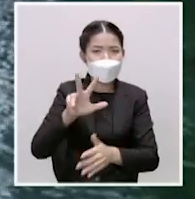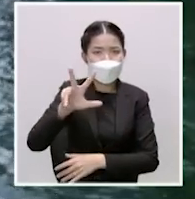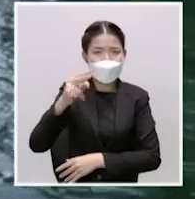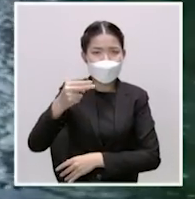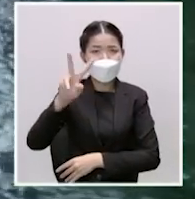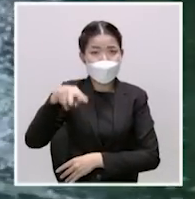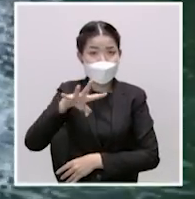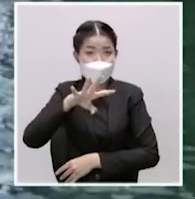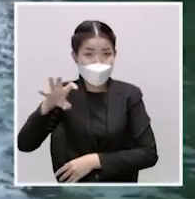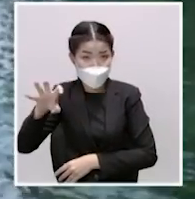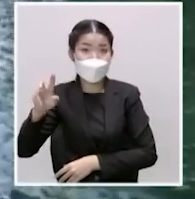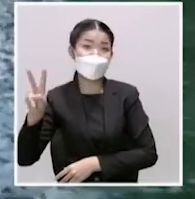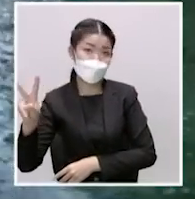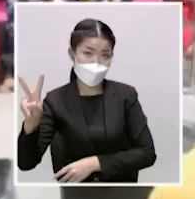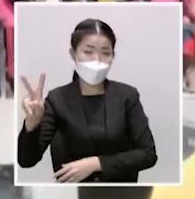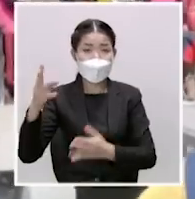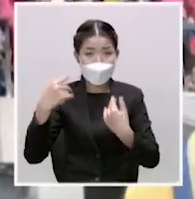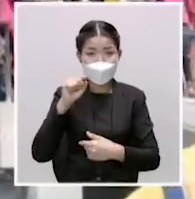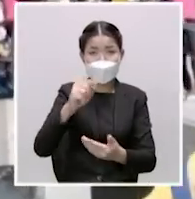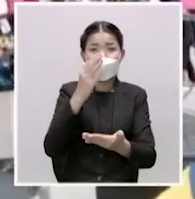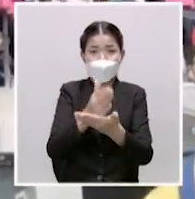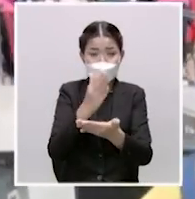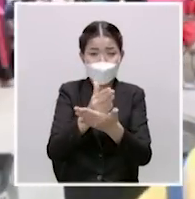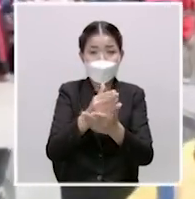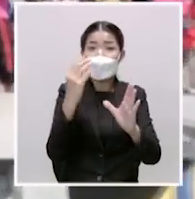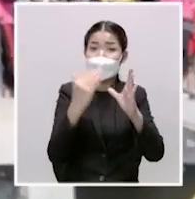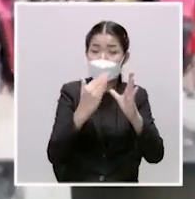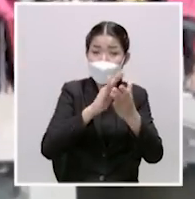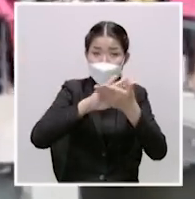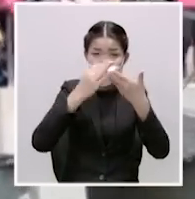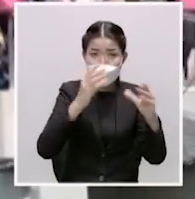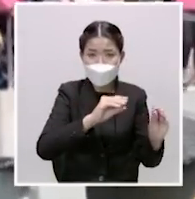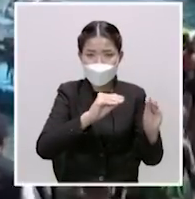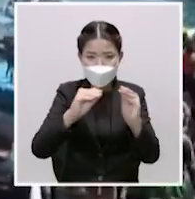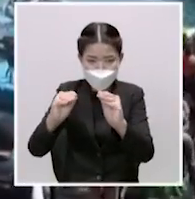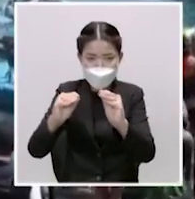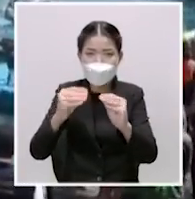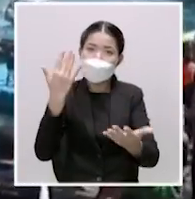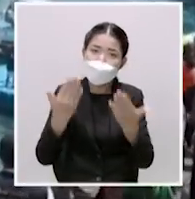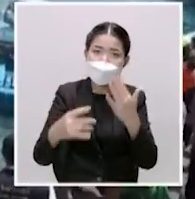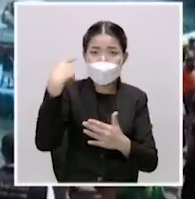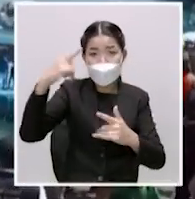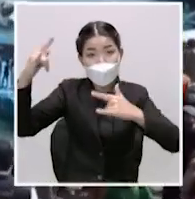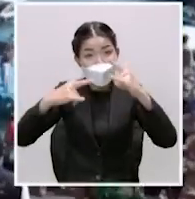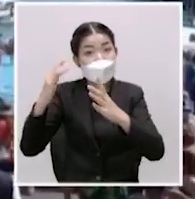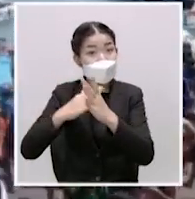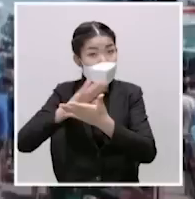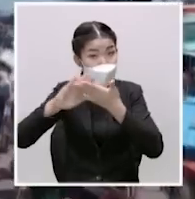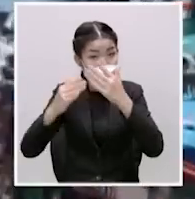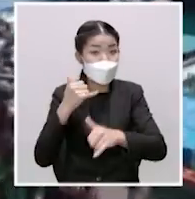32,402 คนนะครับและหลังจากนั้นก็หยุดแต่ว่ายังมีคนที่ลงทะเบียนแล้วนะครับสามารถมาได้ปกตินะครับ